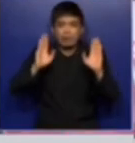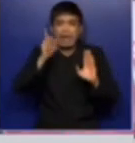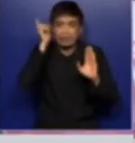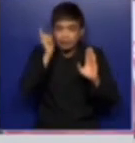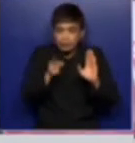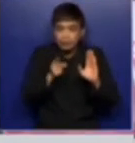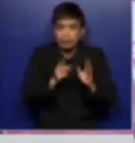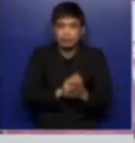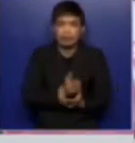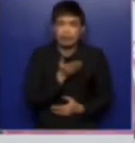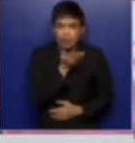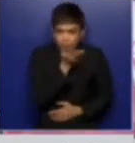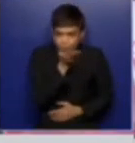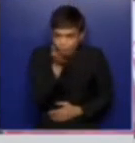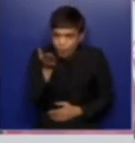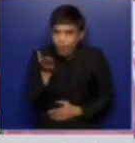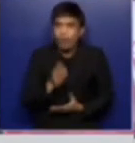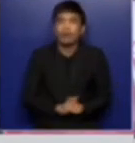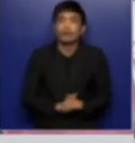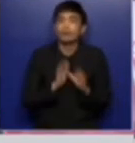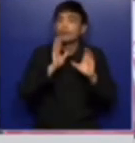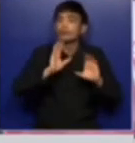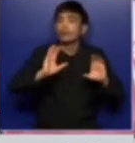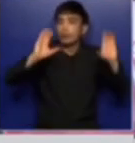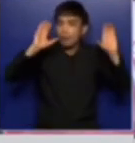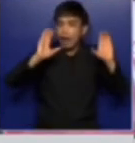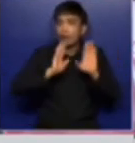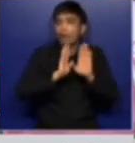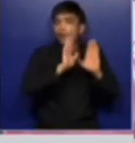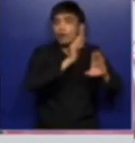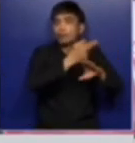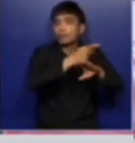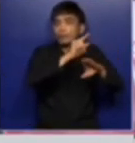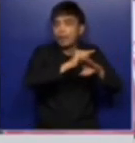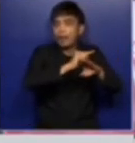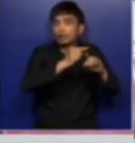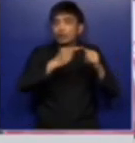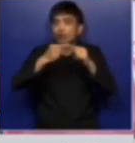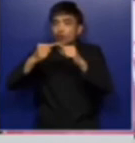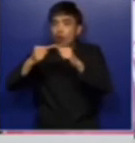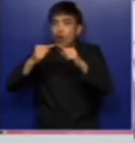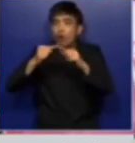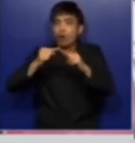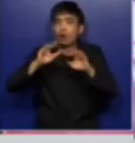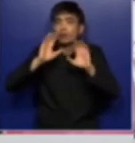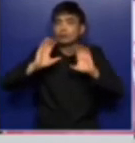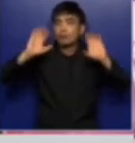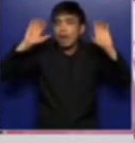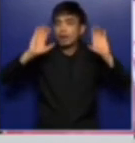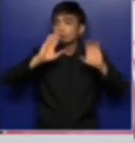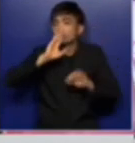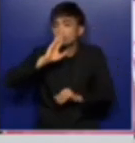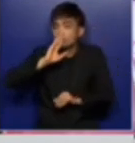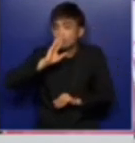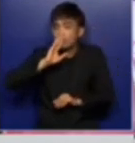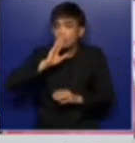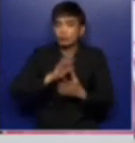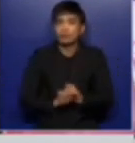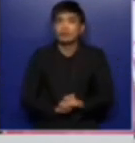ขอความกรุณาทางรัฐบาลผ่านท่านประธานไปว่าหากรัฐบาลส่งสัญญาณ